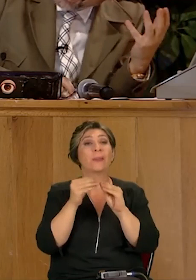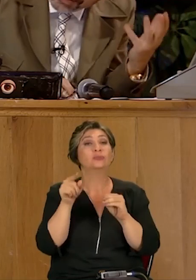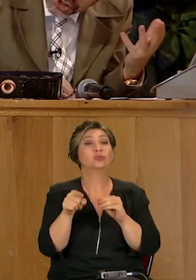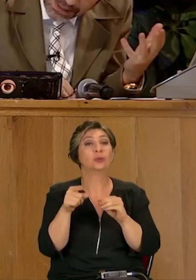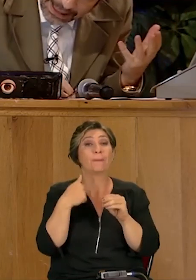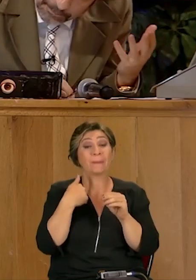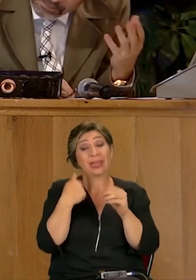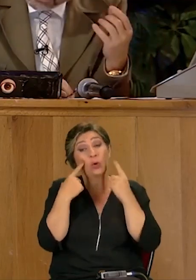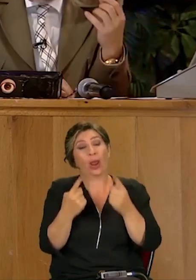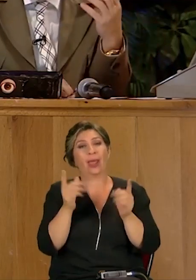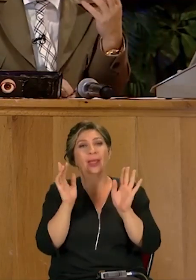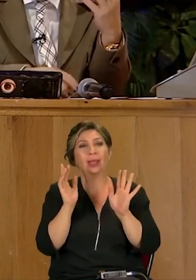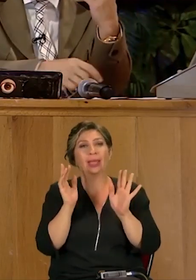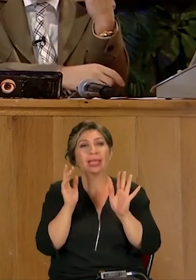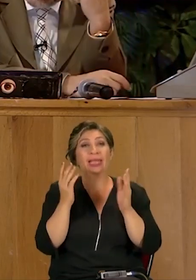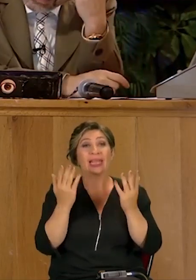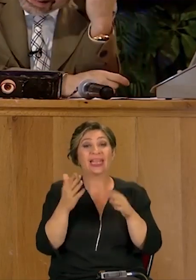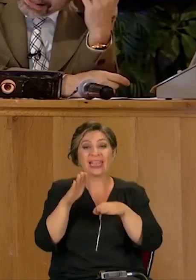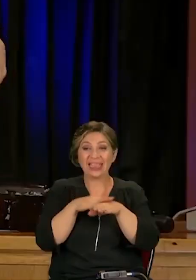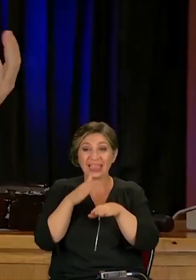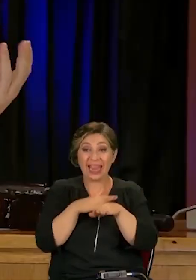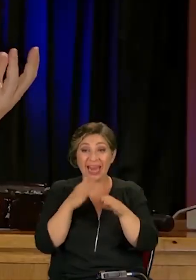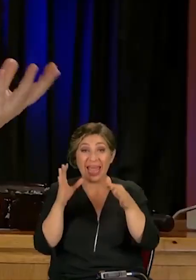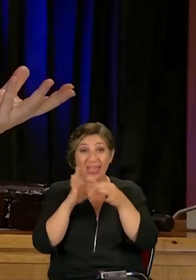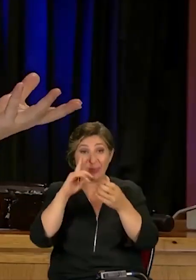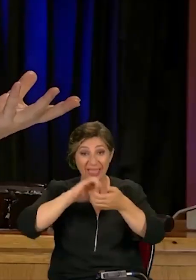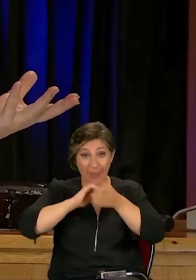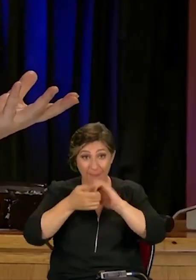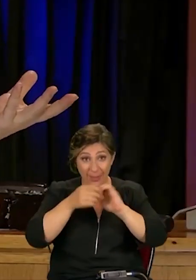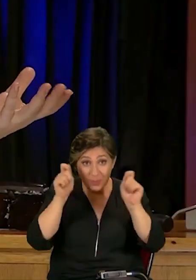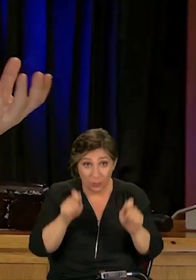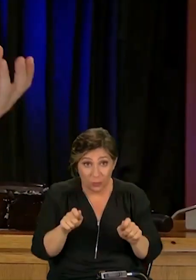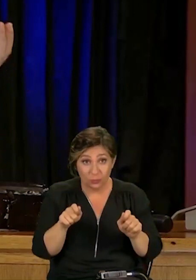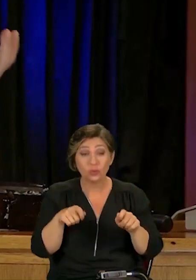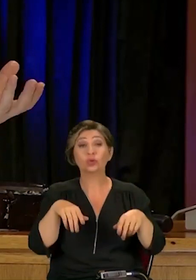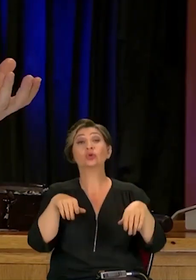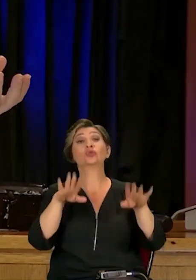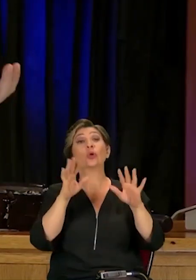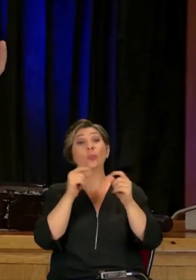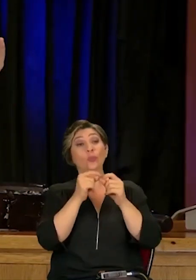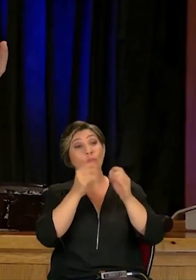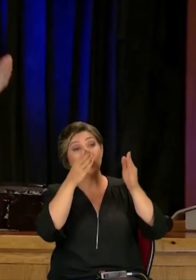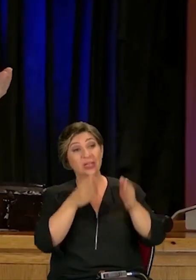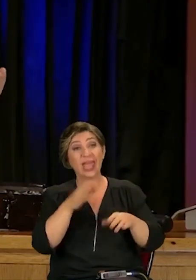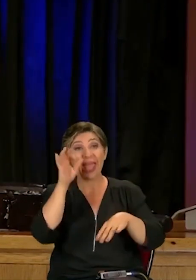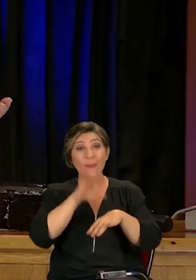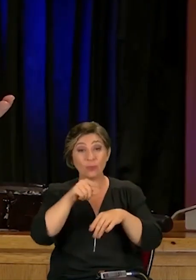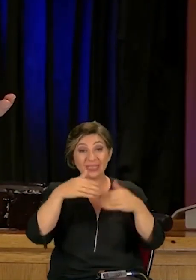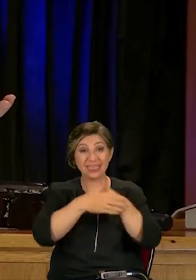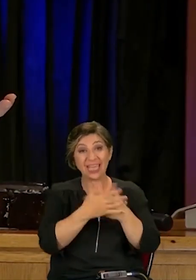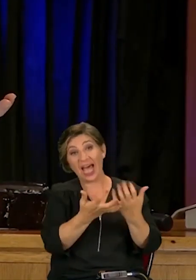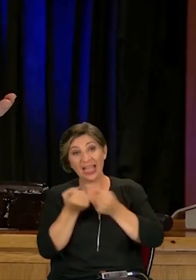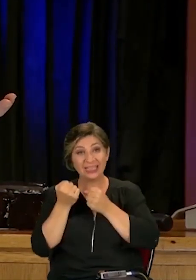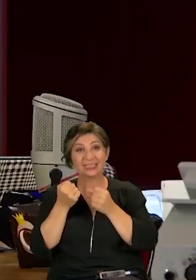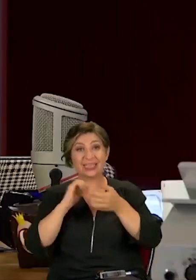şurada benim açımdan. Yani kedilerle ilgili bir kampanya mı yapıyoruz ya da Burhan'ı hemen bu gece eve